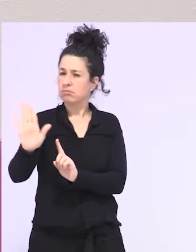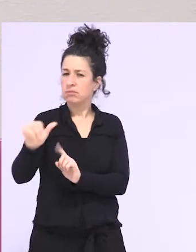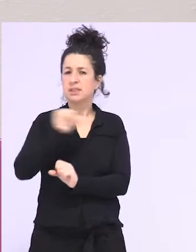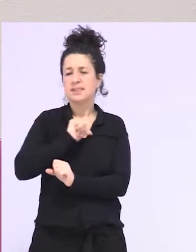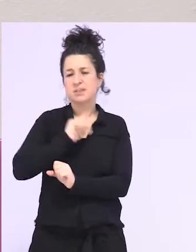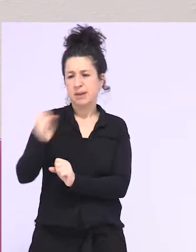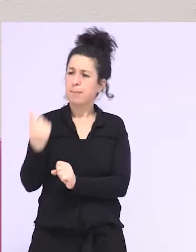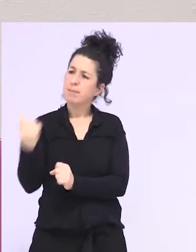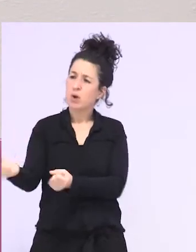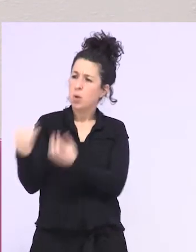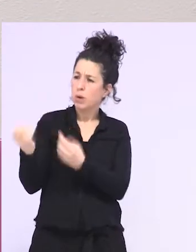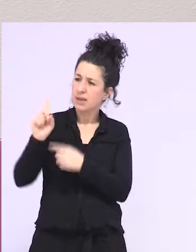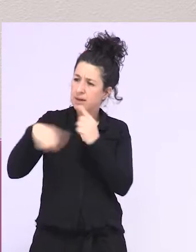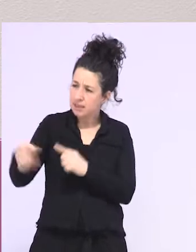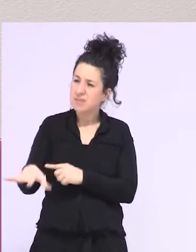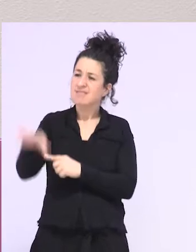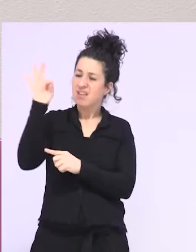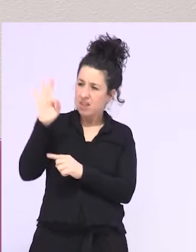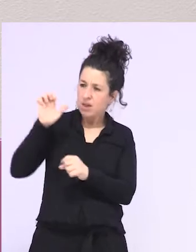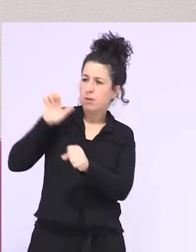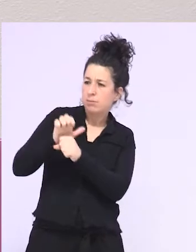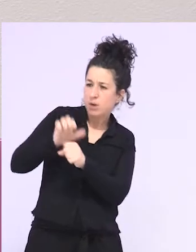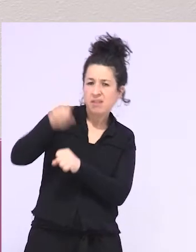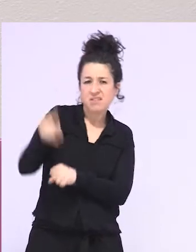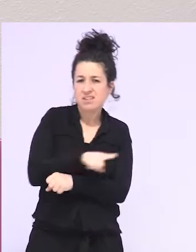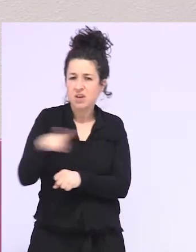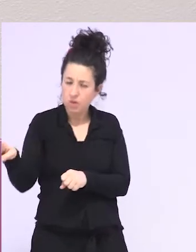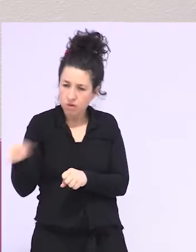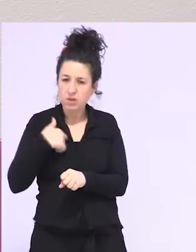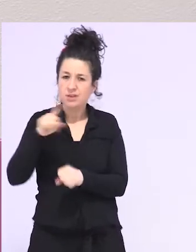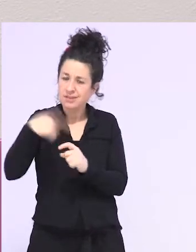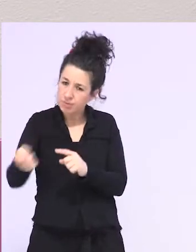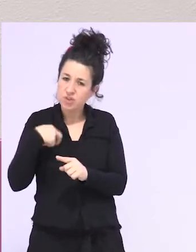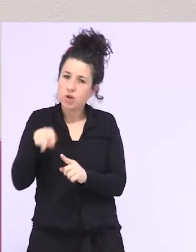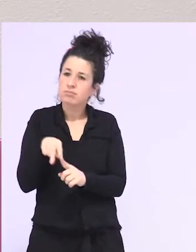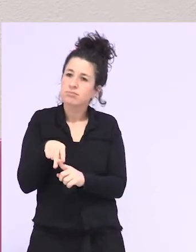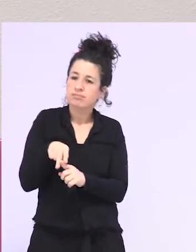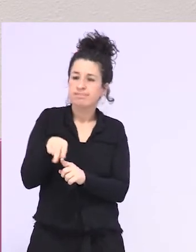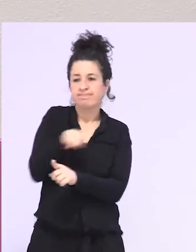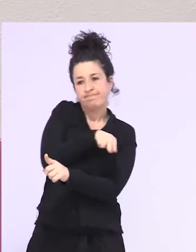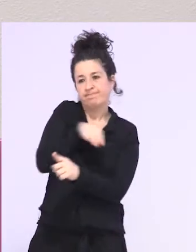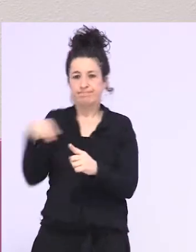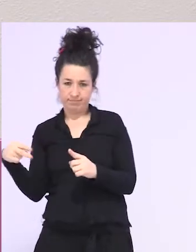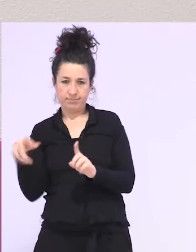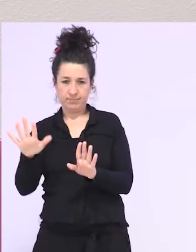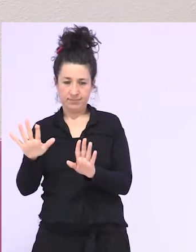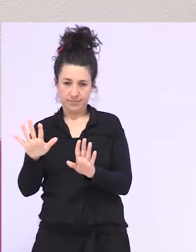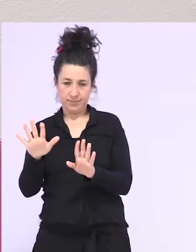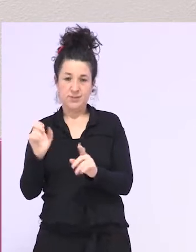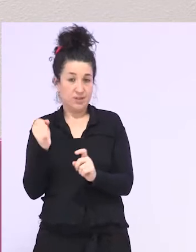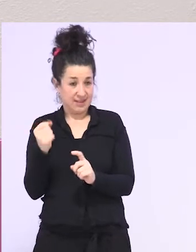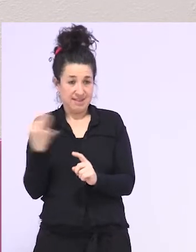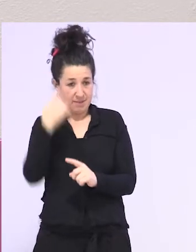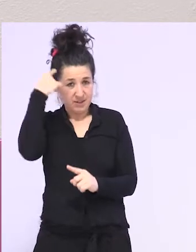ea eraso bat izan den edo ez. Eta horren arabera hartuko dut posizio baten alde edo bestearen alde. Kontziente izan gaitezen, epailei leporatzen diegun